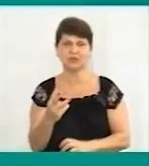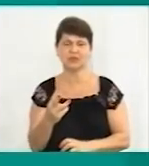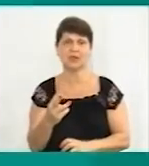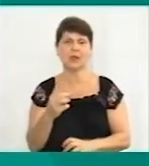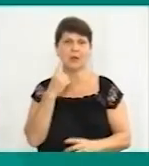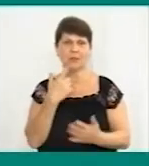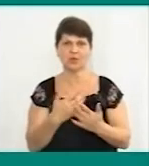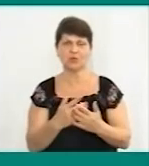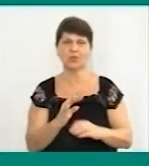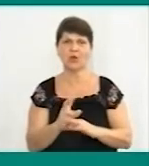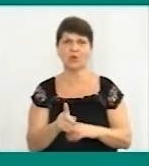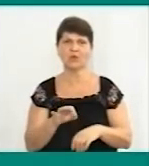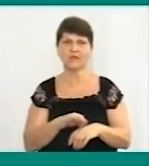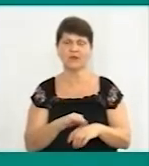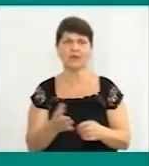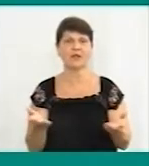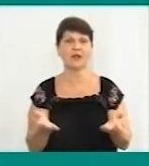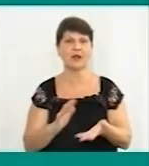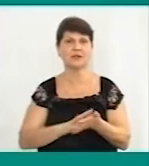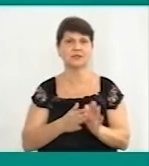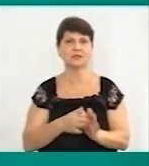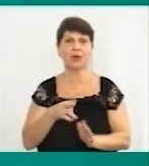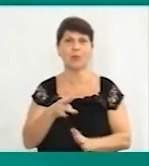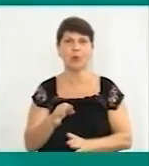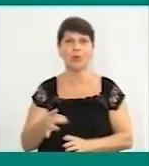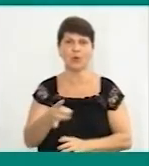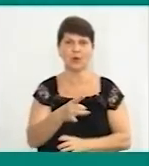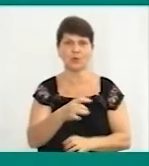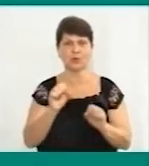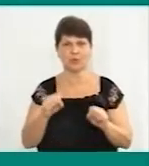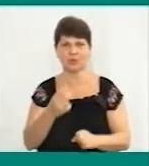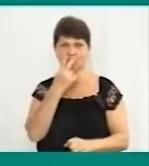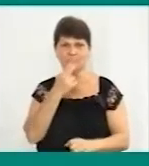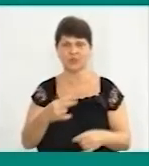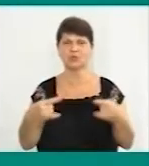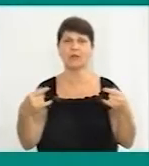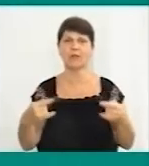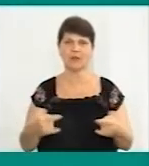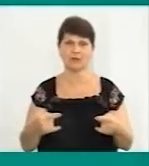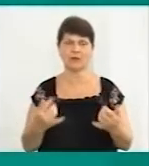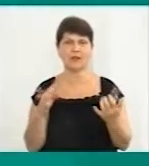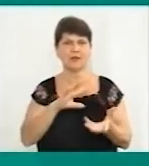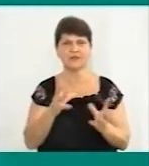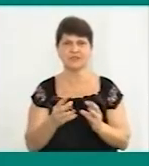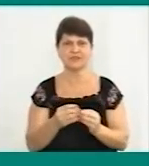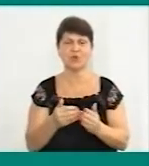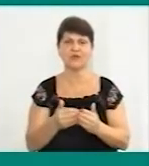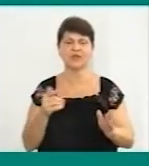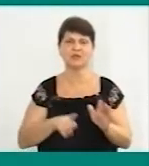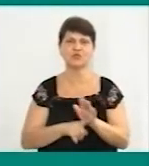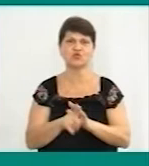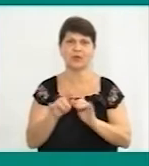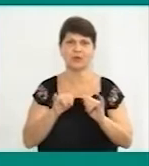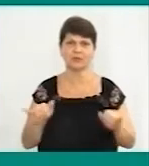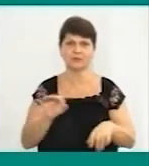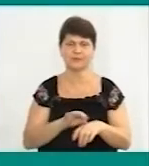підозрою на коронавірус. Яка ситуація по районах, можете побачити зараз на екрані. Всього ж від початку пандемії